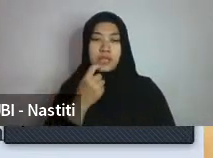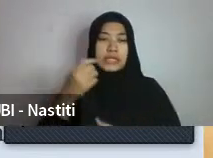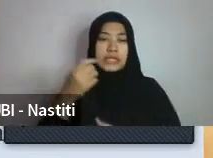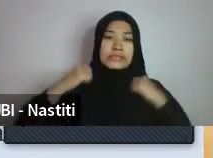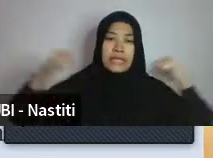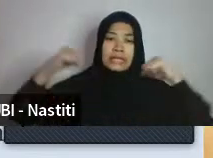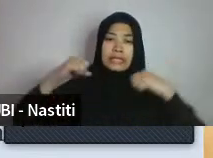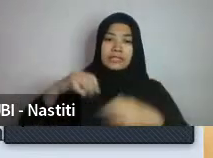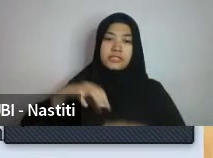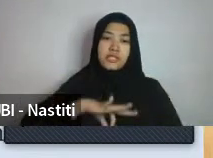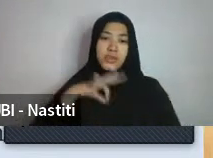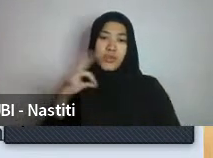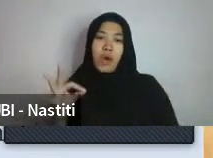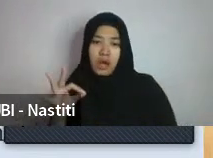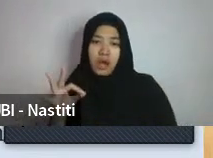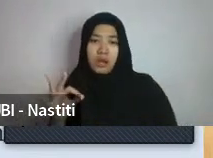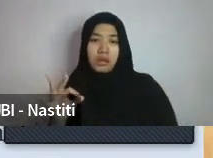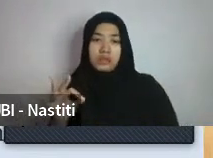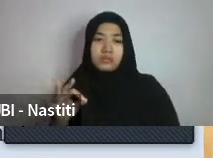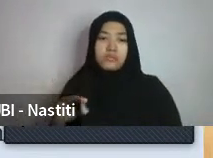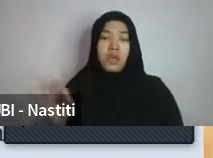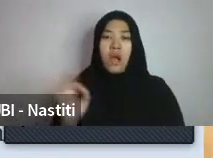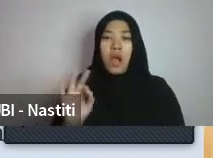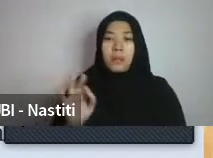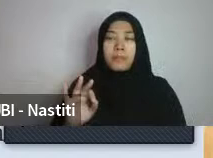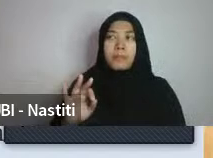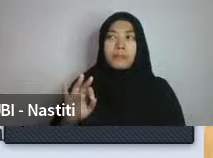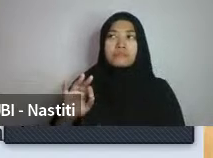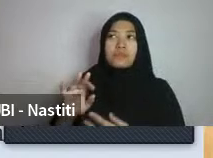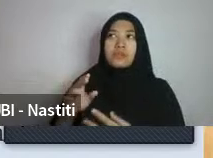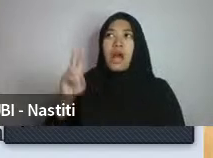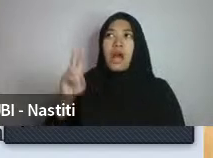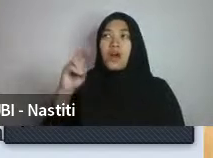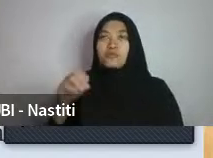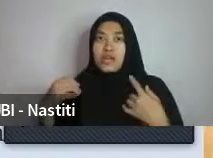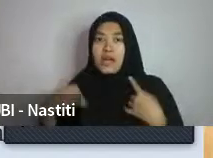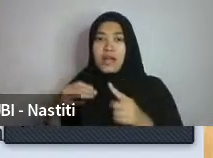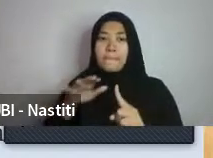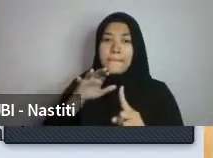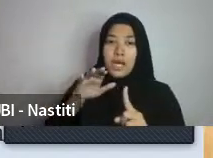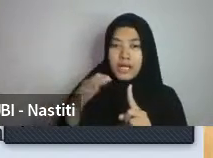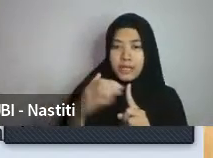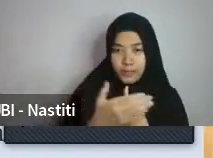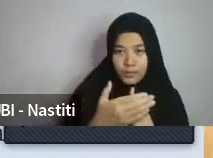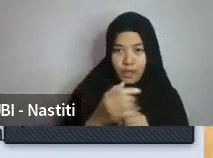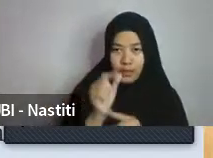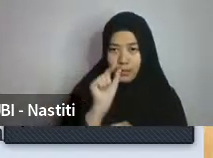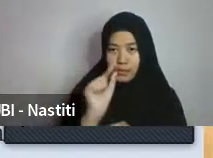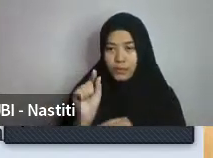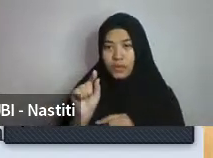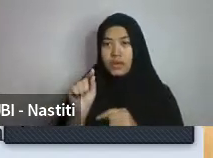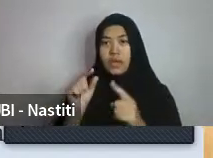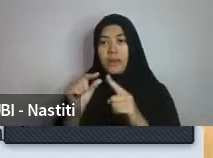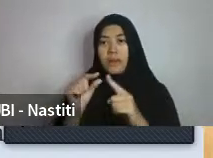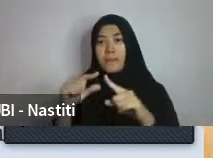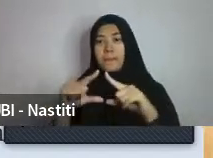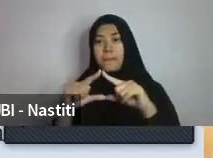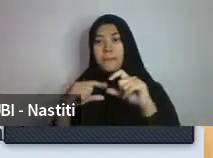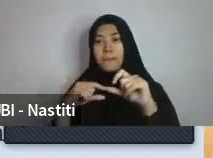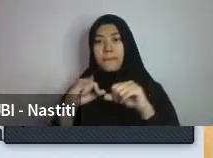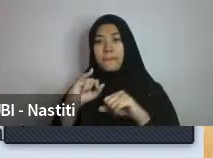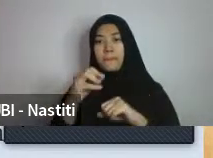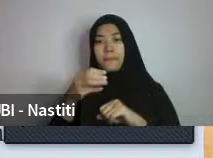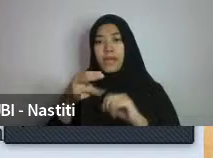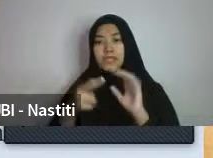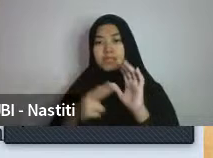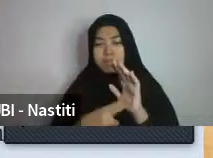terhadap pasien ini, mendapatkan kebutuhan sosial sesuai dengan tingkat gangguannya, dan mampu mengelola